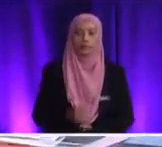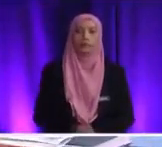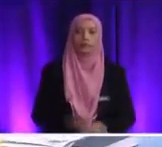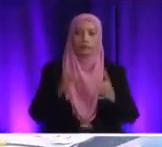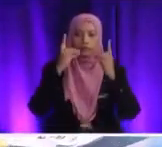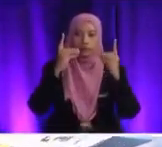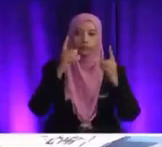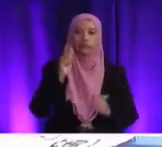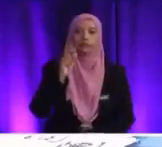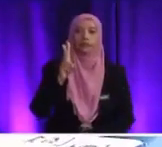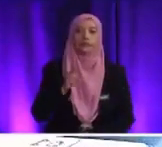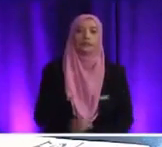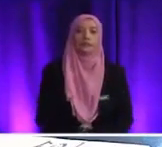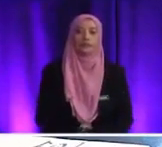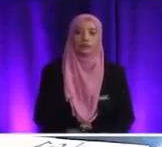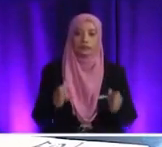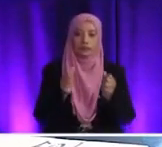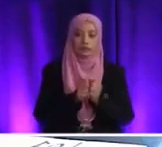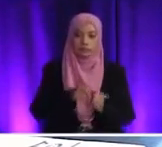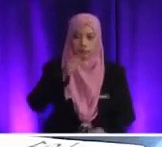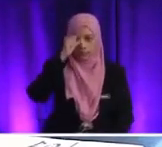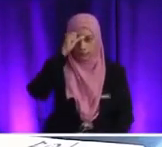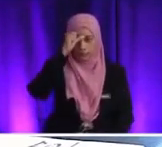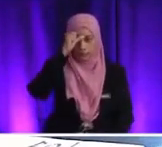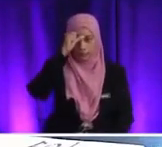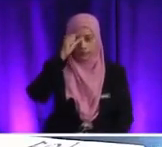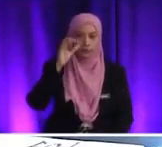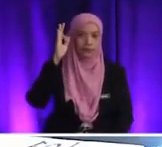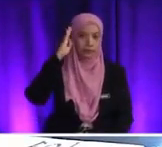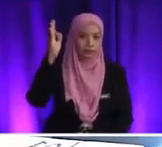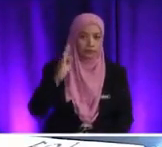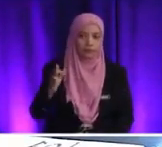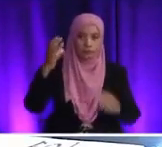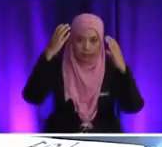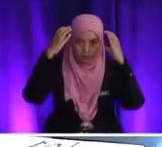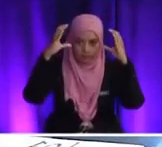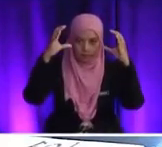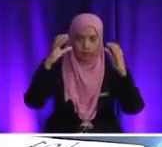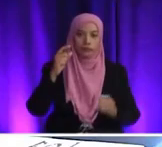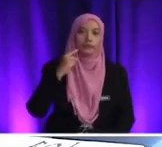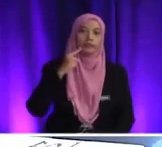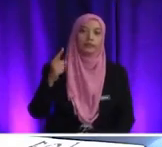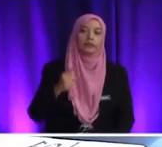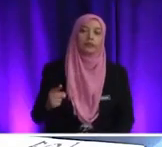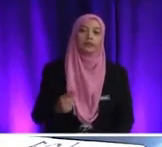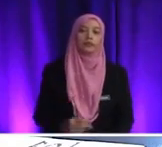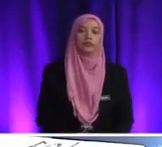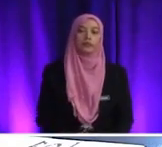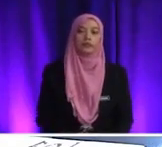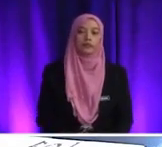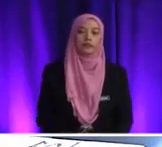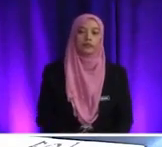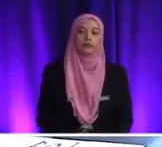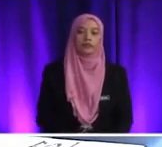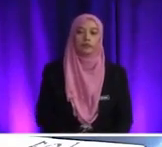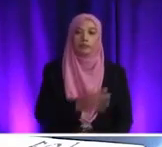Freddy hahaha menemani anda ditemani oleh Zainab kita ada kepada smg Banda utama Damansara 3